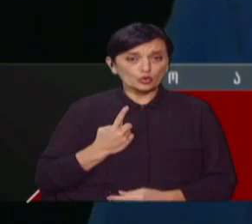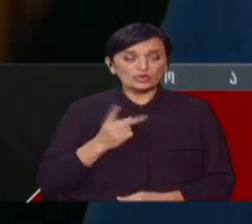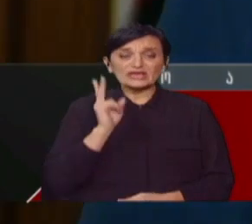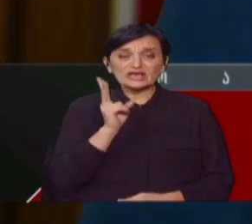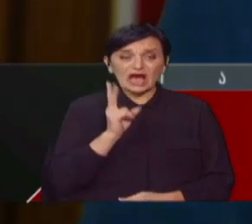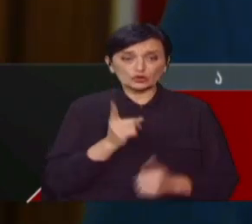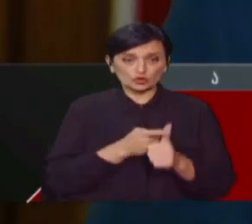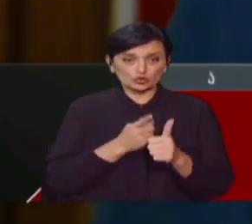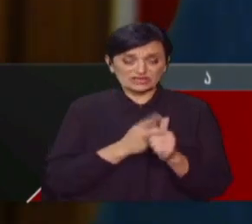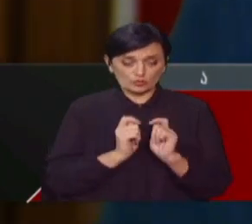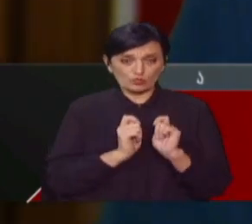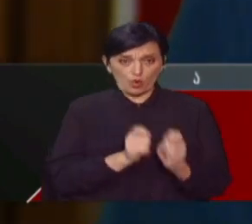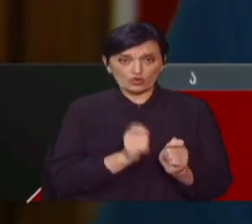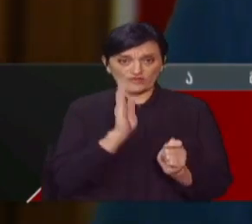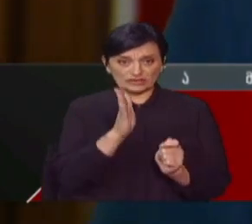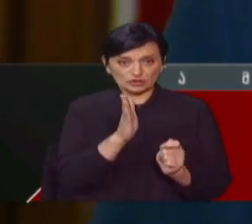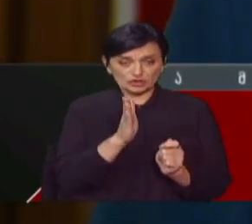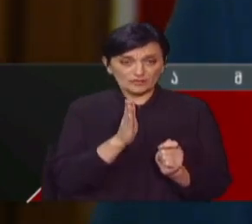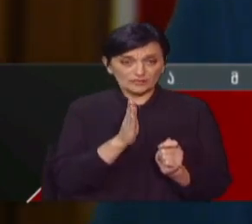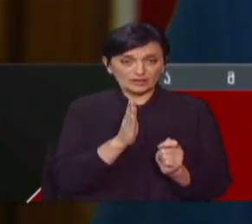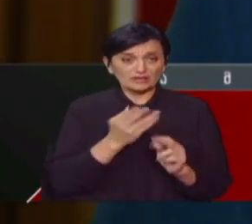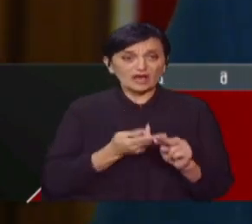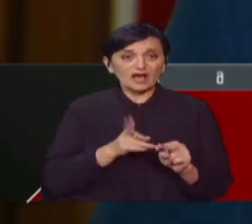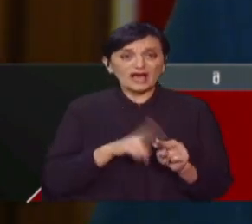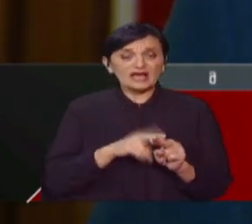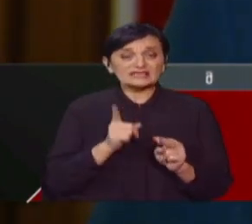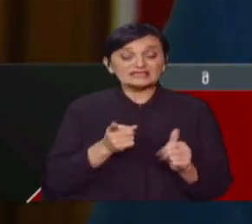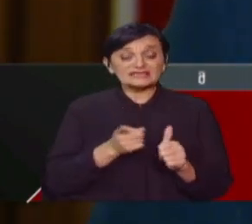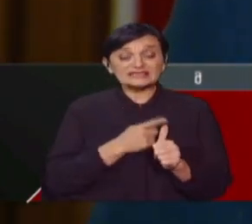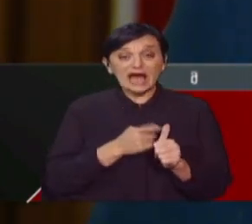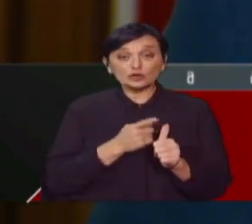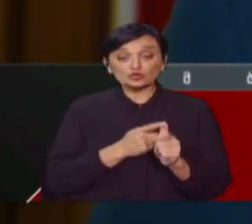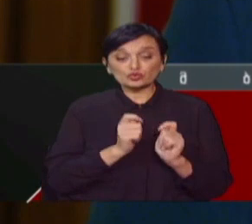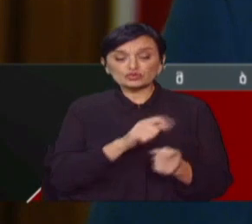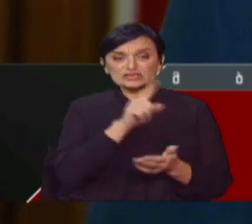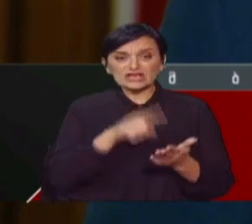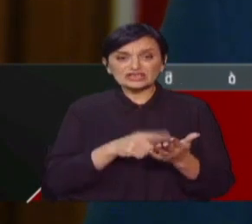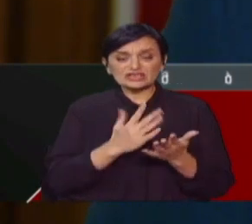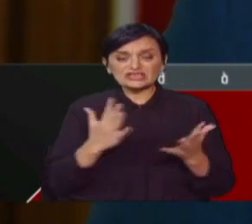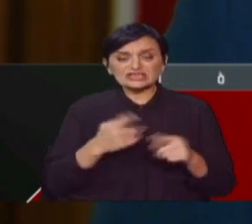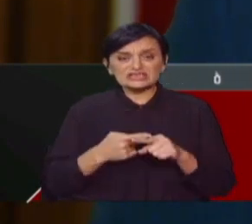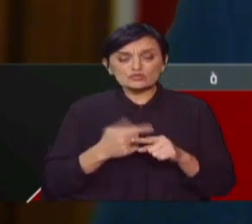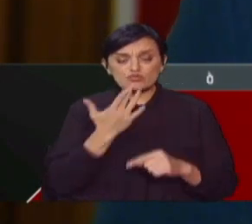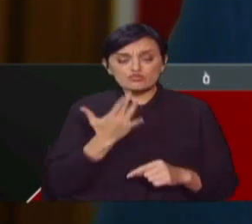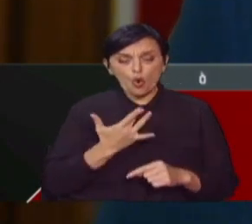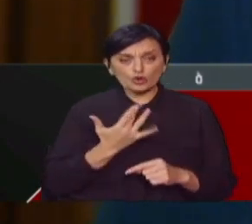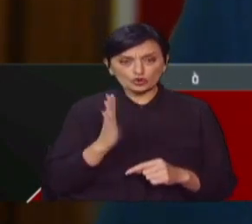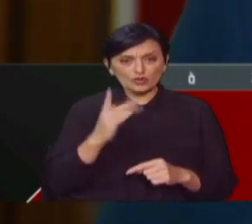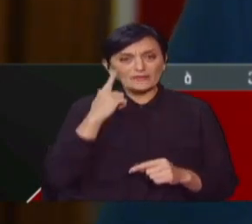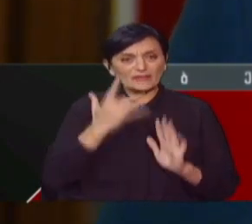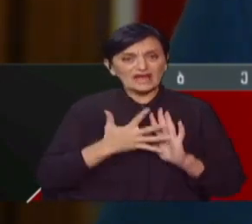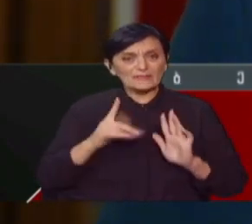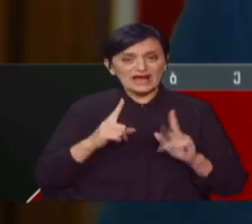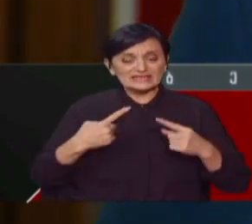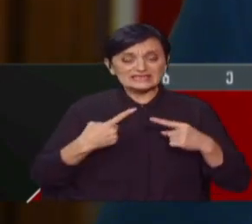კანდიდატის სტატუსს მოგვანიჭებენ, რადგან ეს სტატუსს მონიჭების საკითხი დიდწილად იქნება პოლიტიკური. გასაგებია, რომ